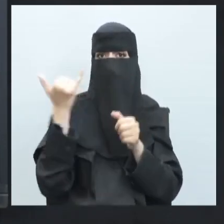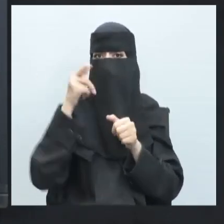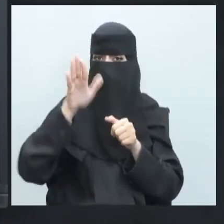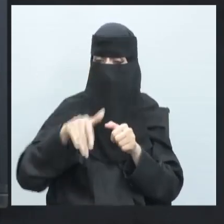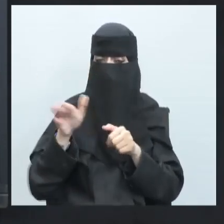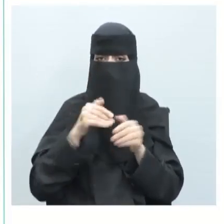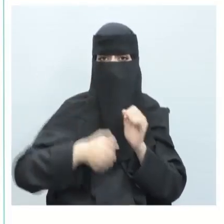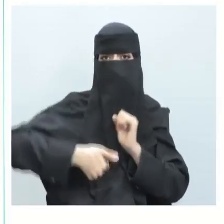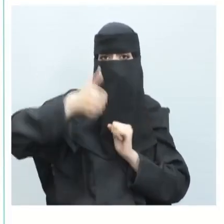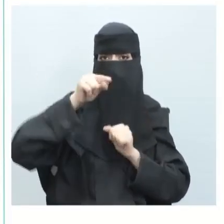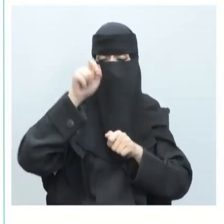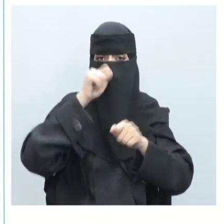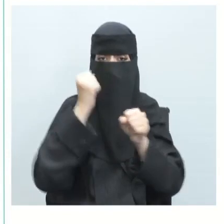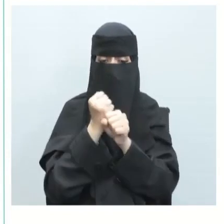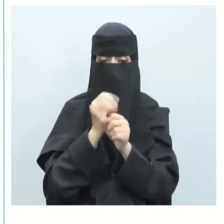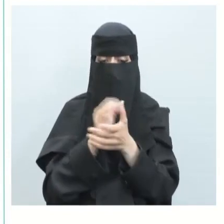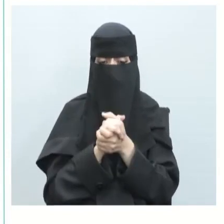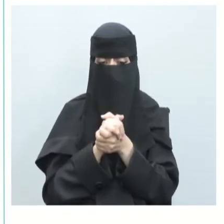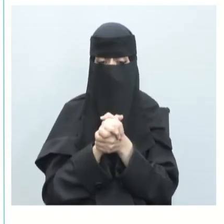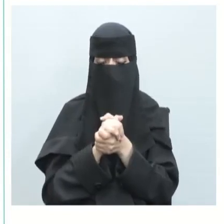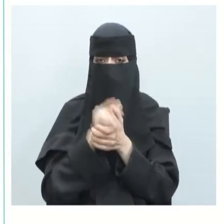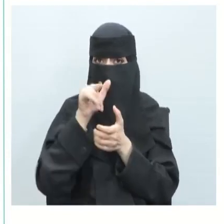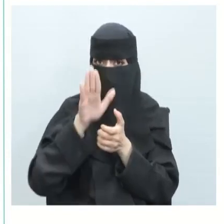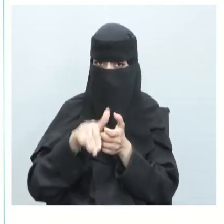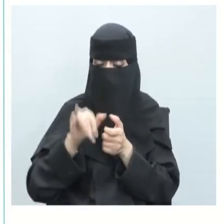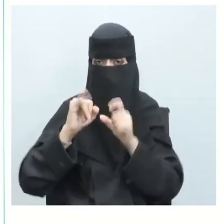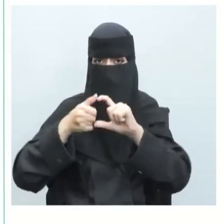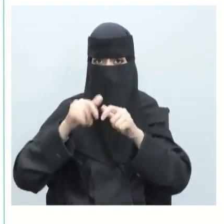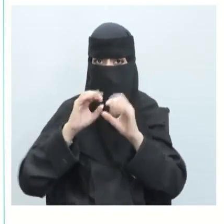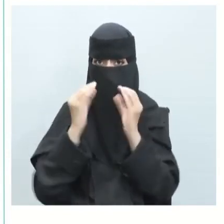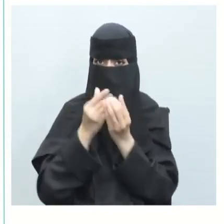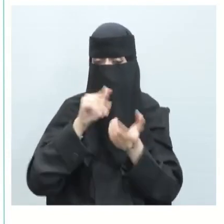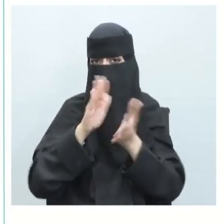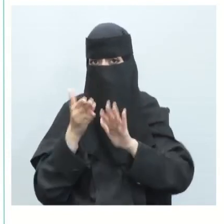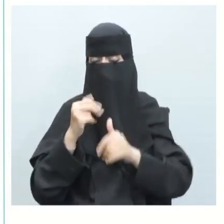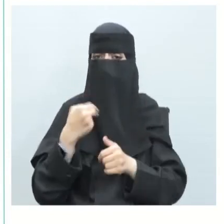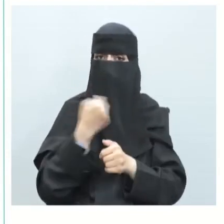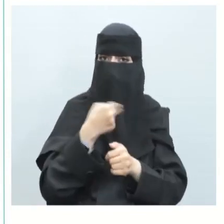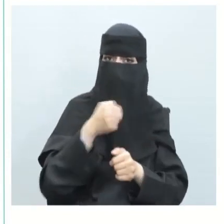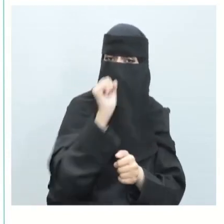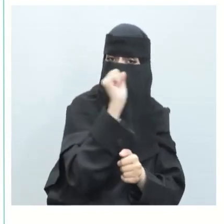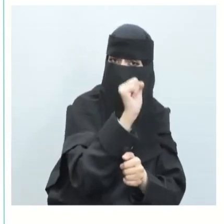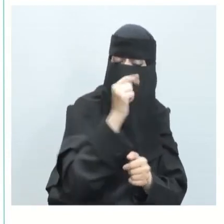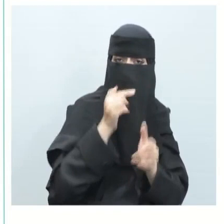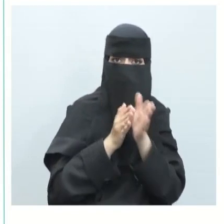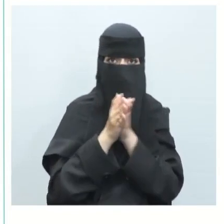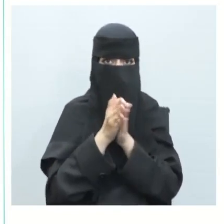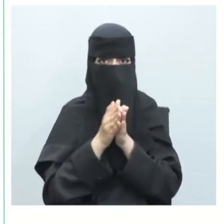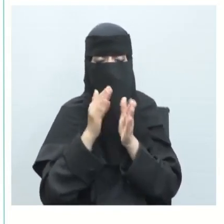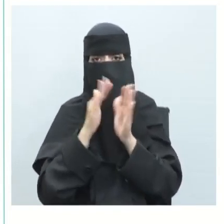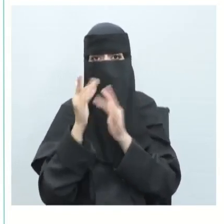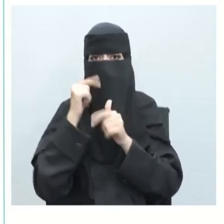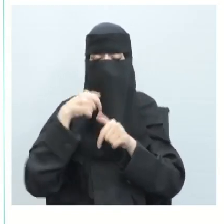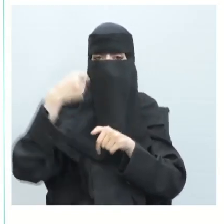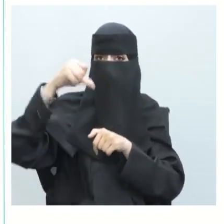في انجاح العمل لذلك المنظمات سواء الحكوميه الخاصه نلاحظ مثلا اهتمام وزاره